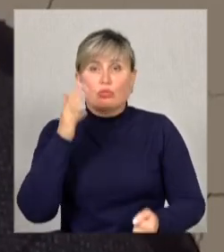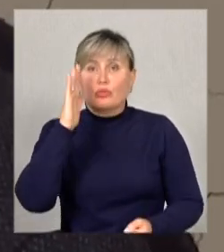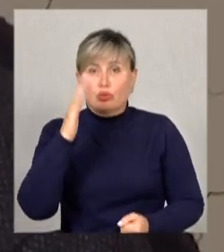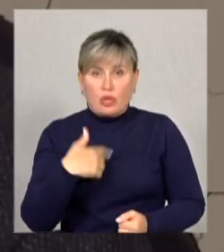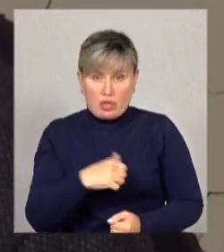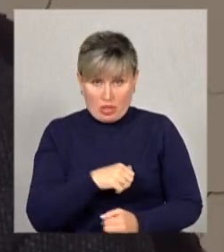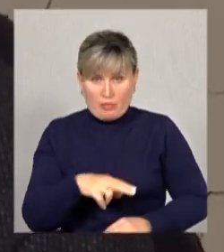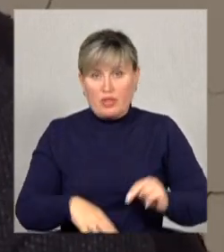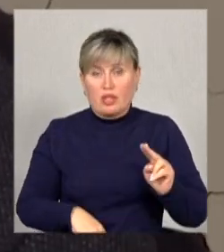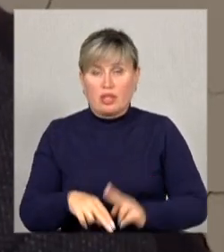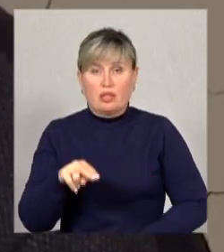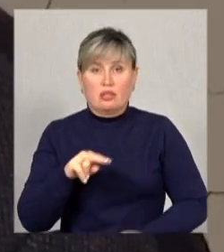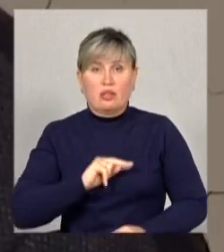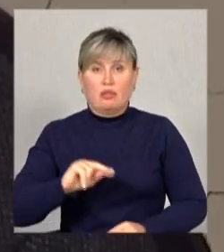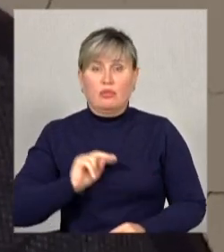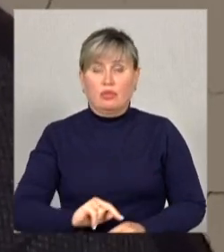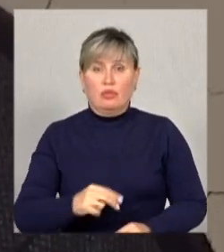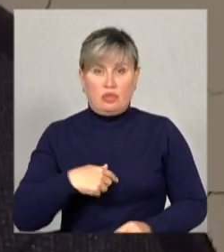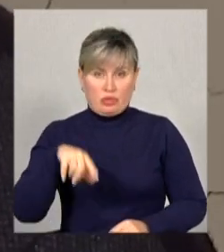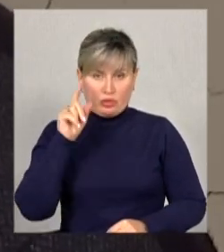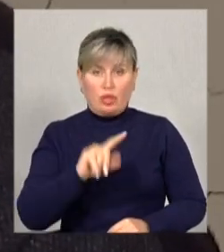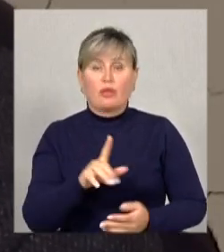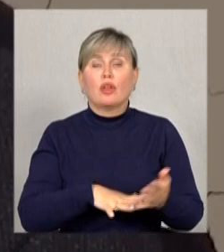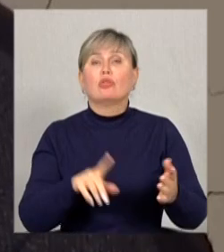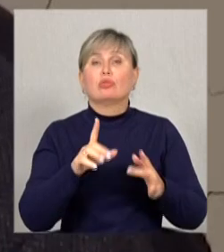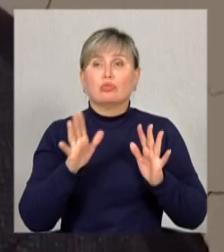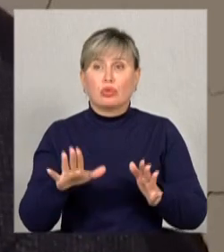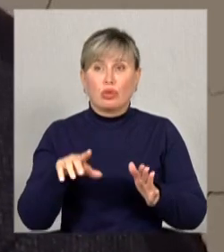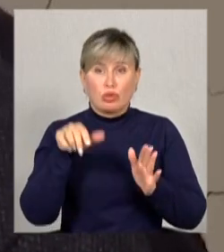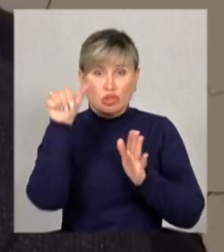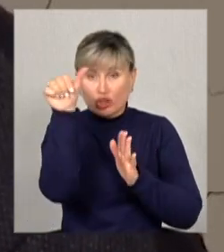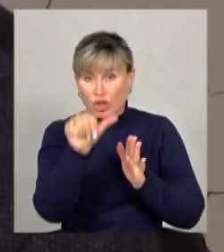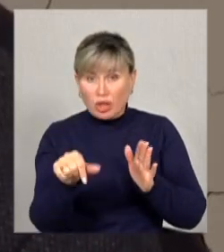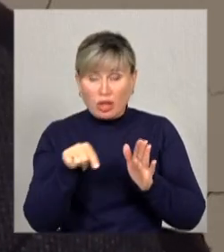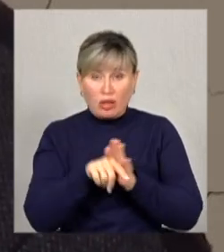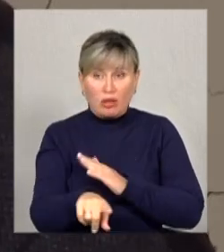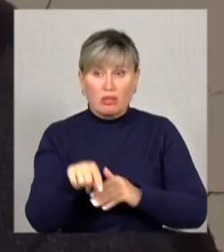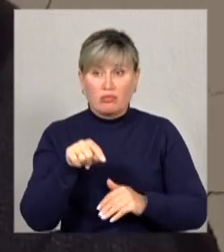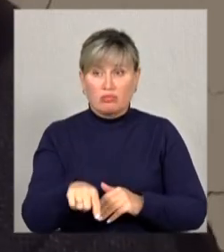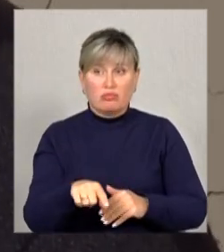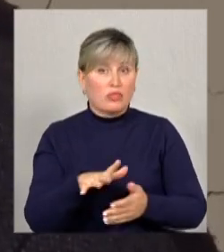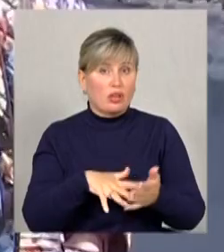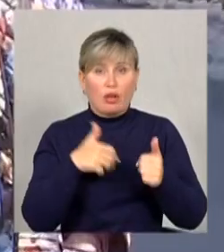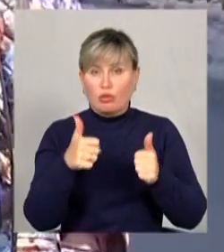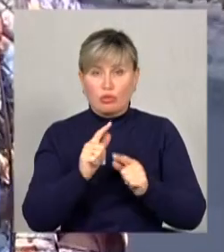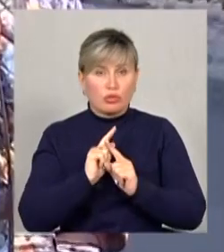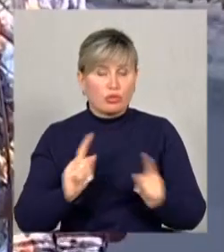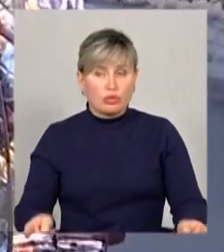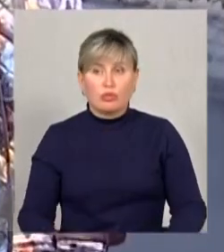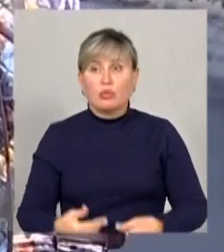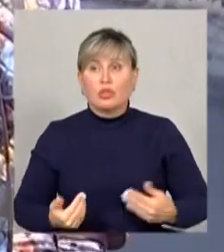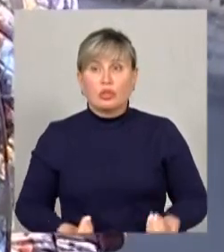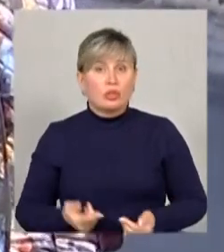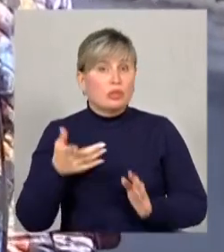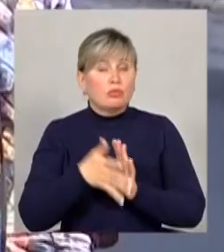сам строитель по профессии и знаю, чем все это закончится. Эти глубокие трещины в фундаменте к хорошему не приведут. Жильцы не